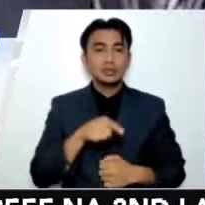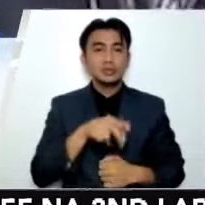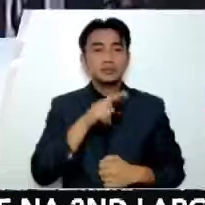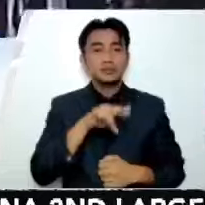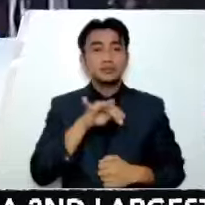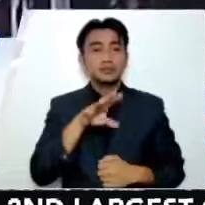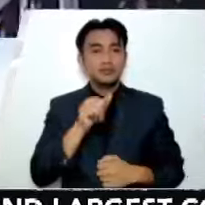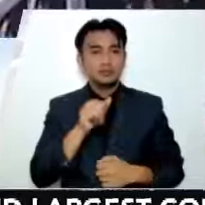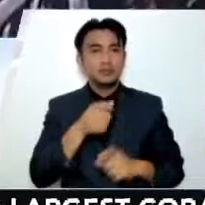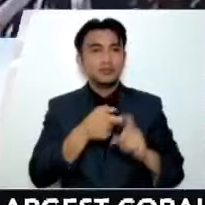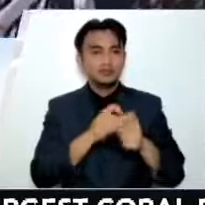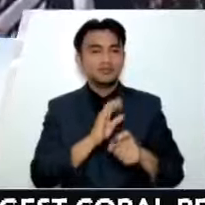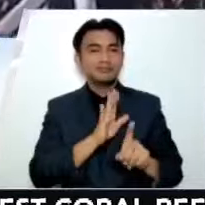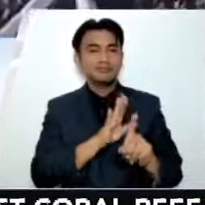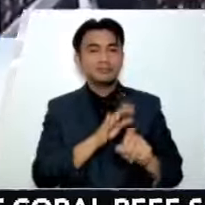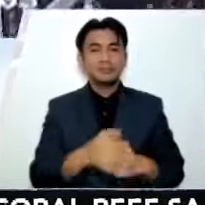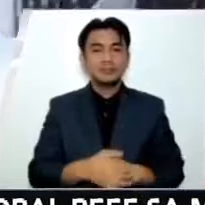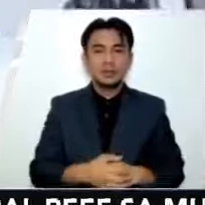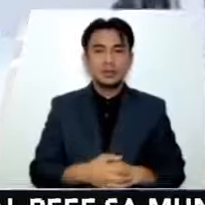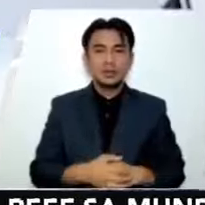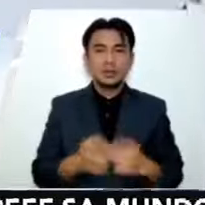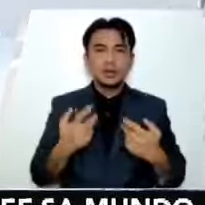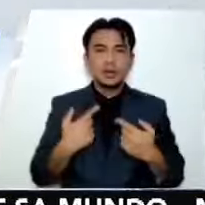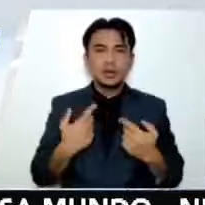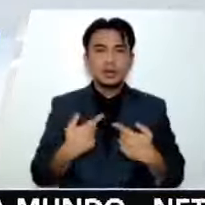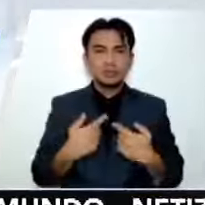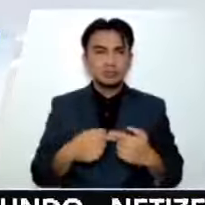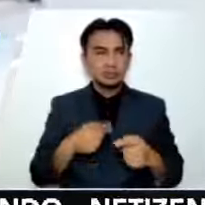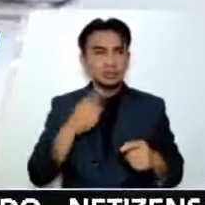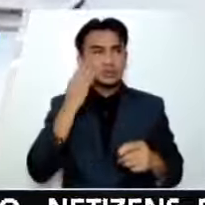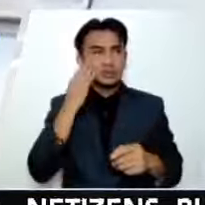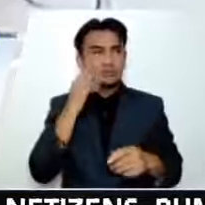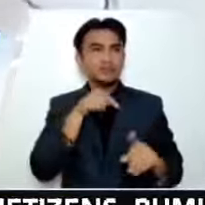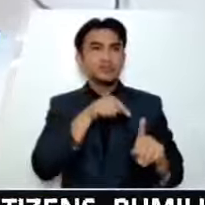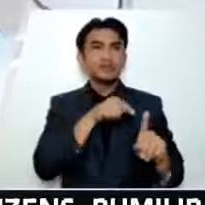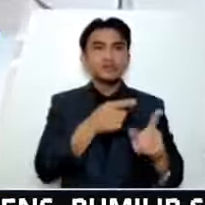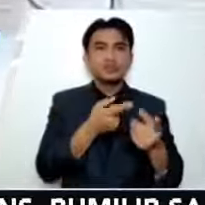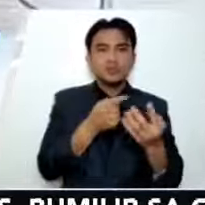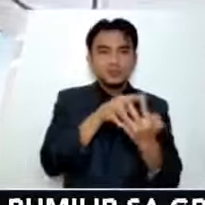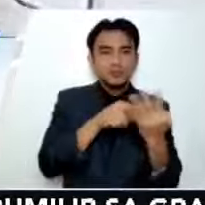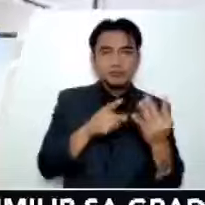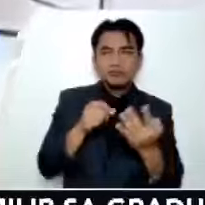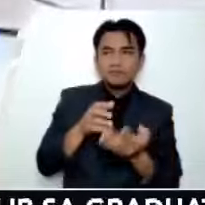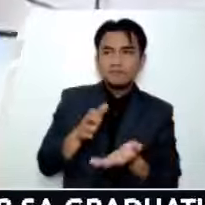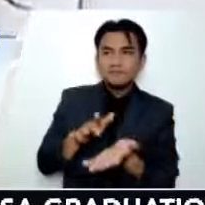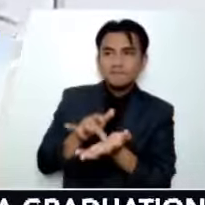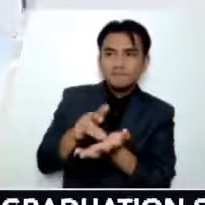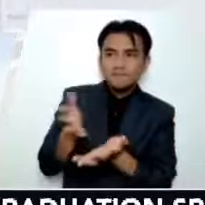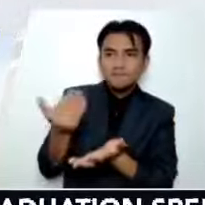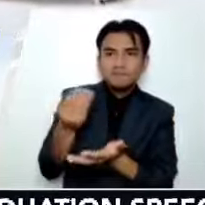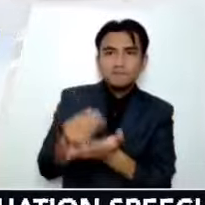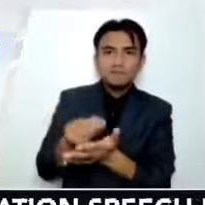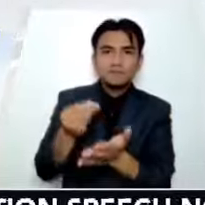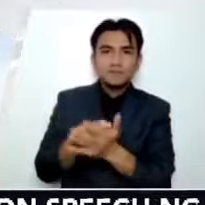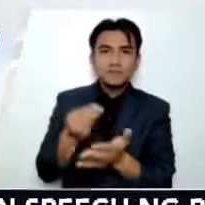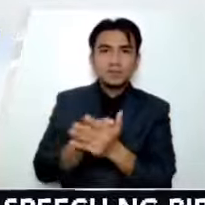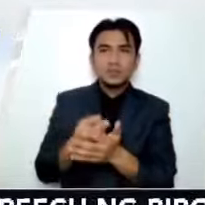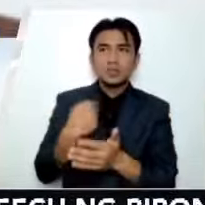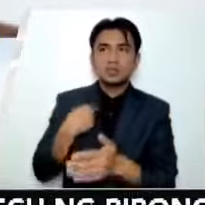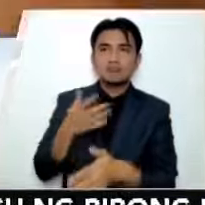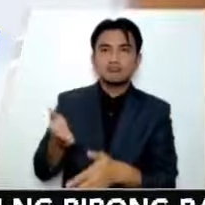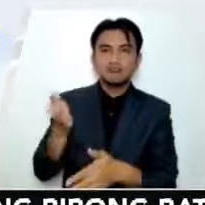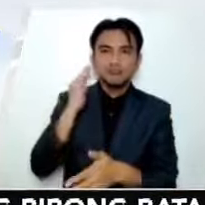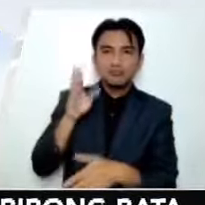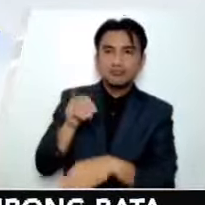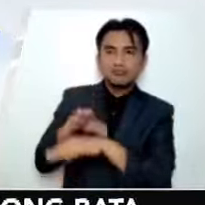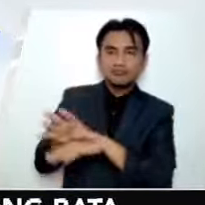NICA. Bistado rin na ilang beses na nilang kinikikilan at tinatakot ang dayuhan na huhulihin. Kasama raw sa modus sa